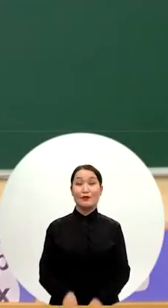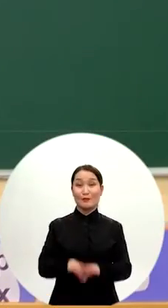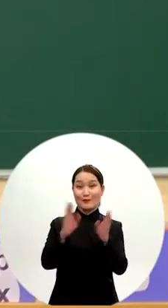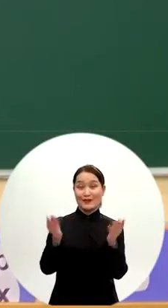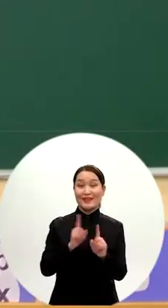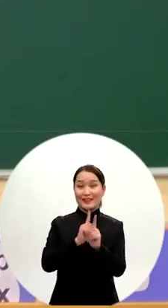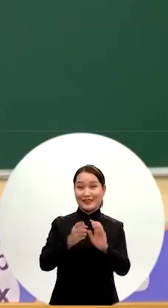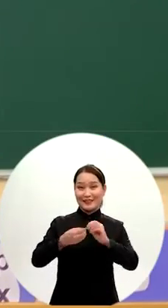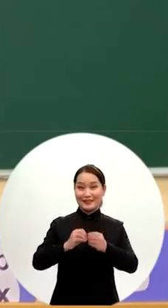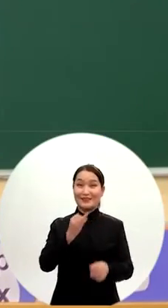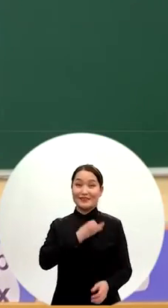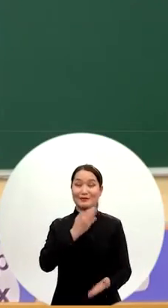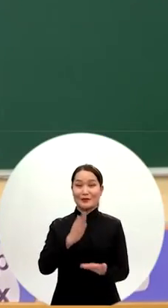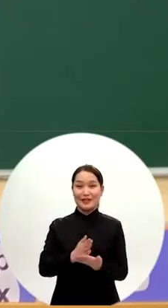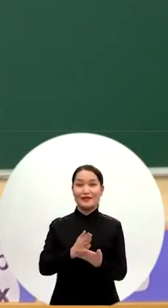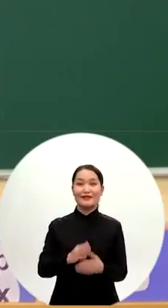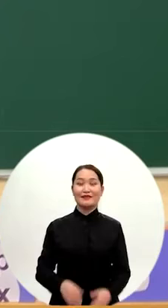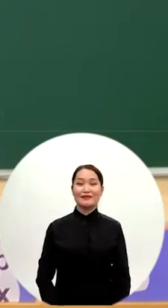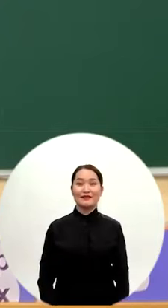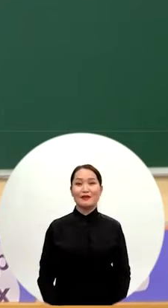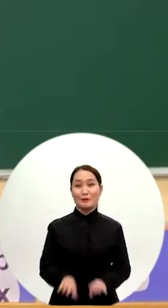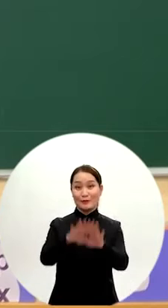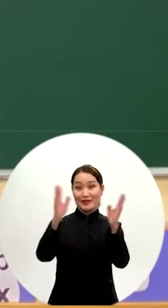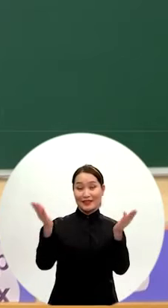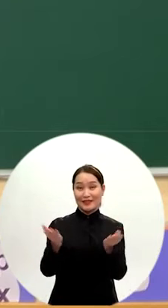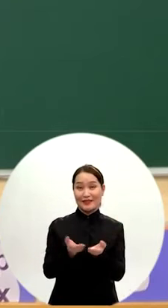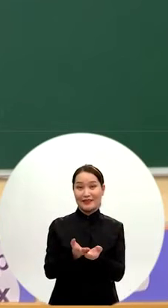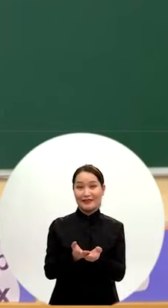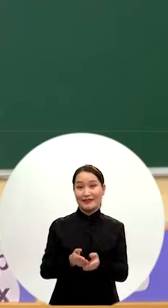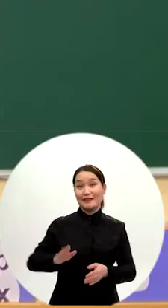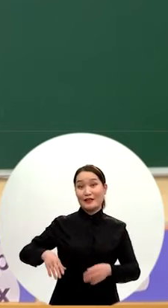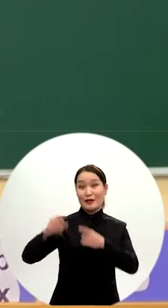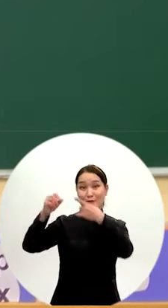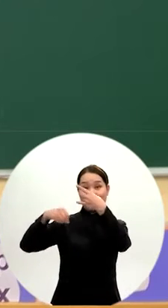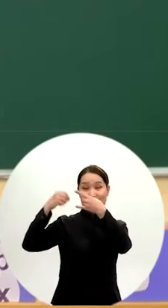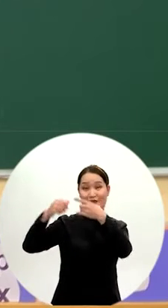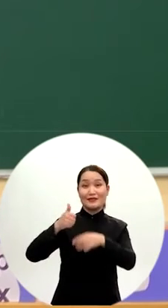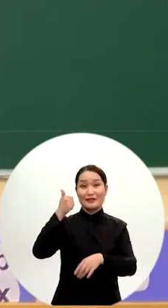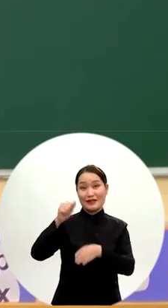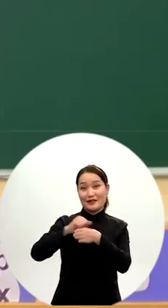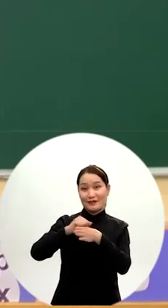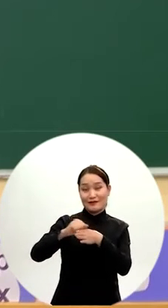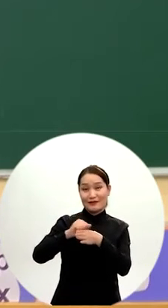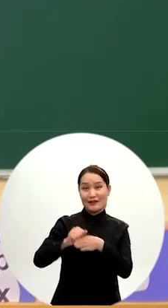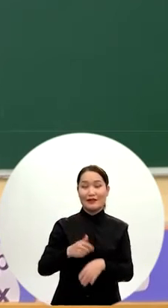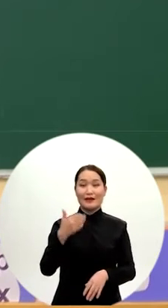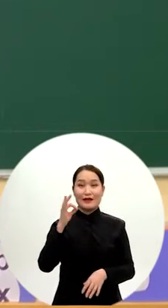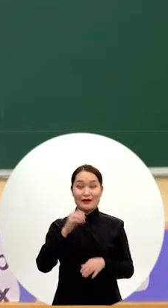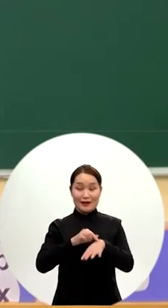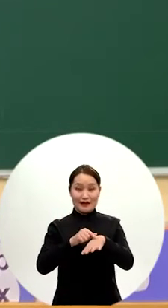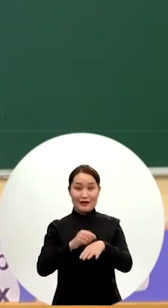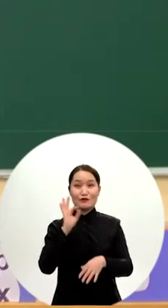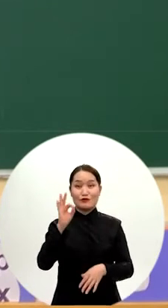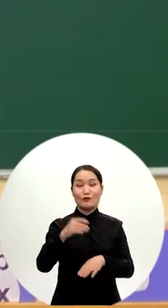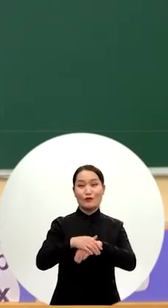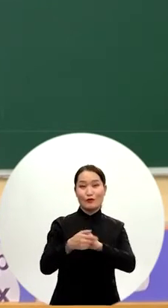бүгдээрээ дагаад хийсэн гэдэгт багш нь найдажээд бүгдээрээ бичлэгийг өдөр бүр дагаж хийгээд гараа тогтмол